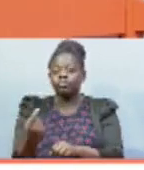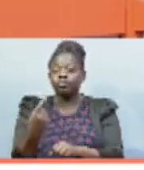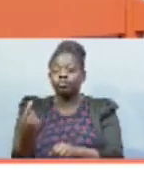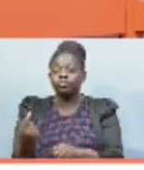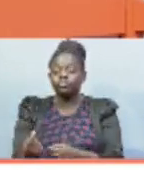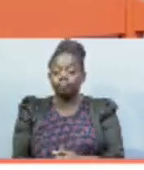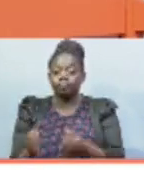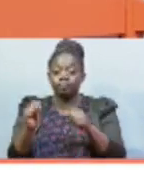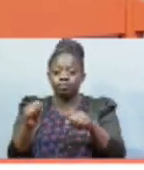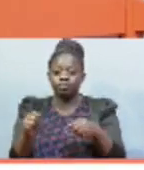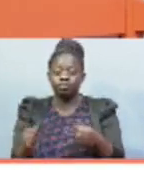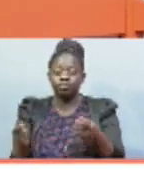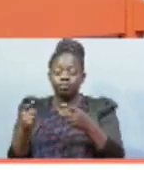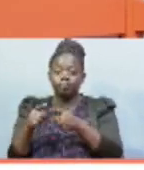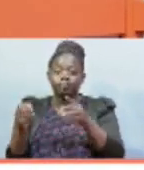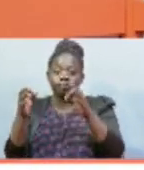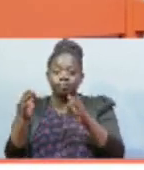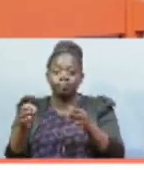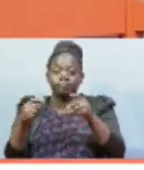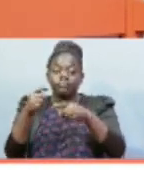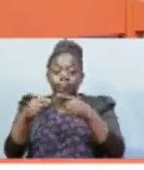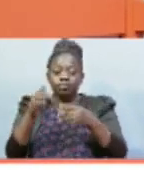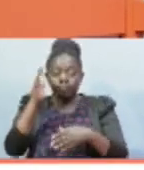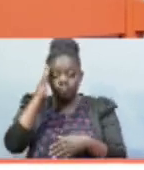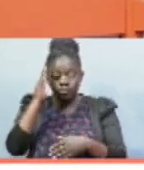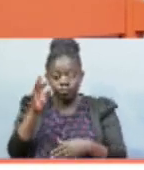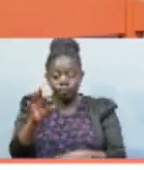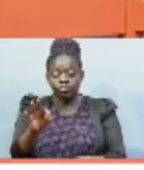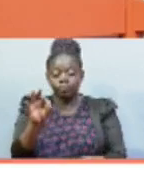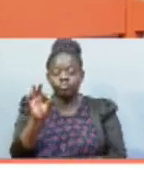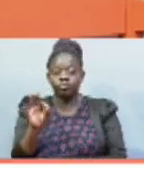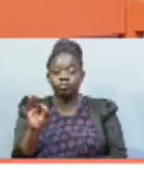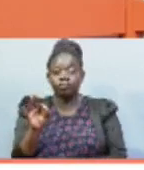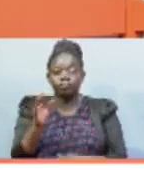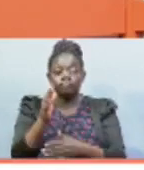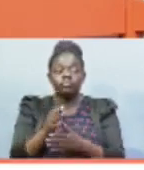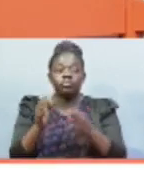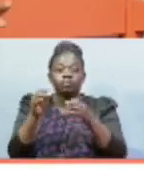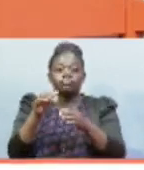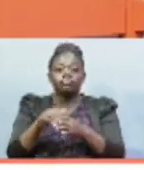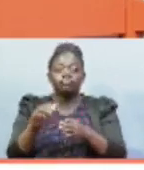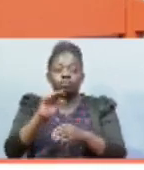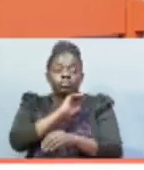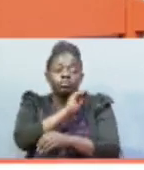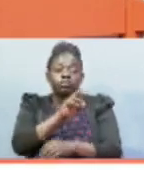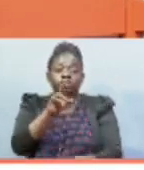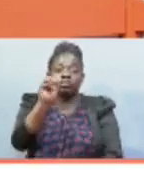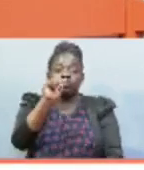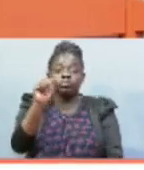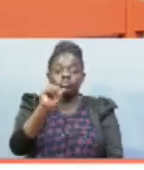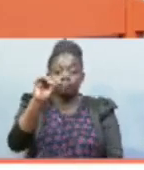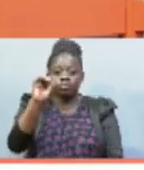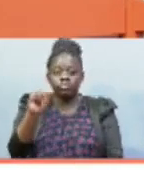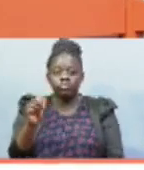roka eranga osobola kuba ke byenjawulo biweyongera kumanya ngenda kusunya kwebyo ebimu ebirimu amanyi Russia gekozesezo